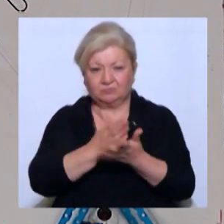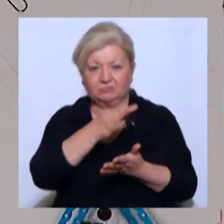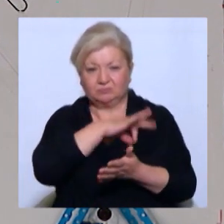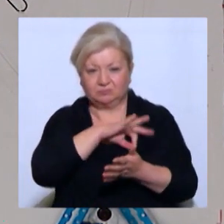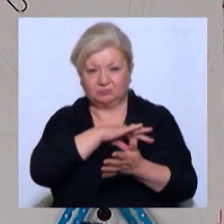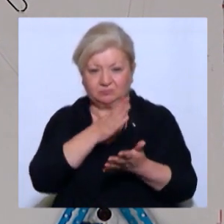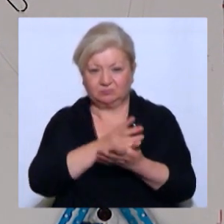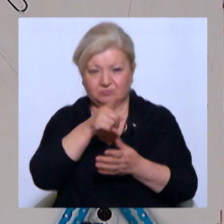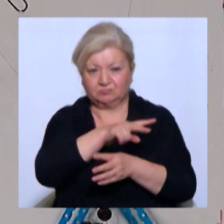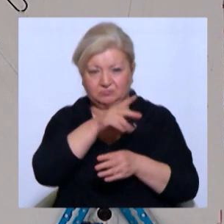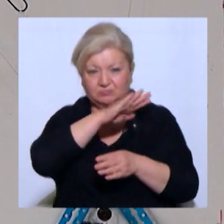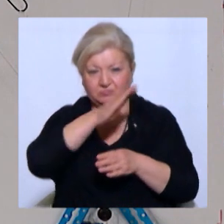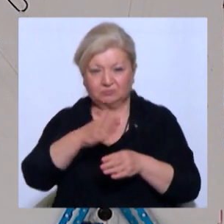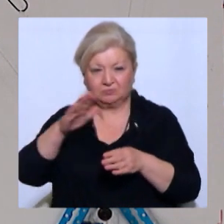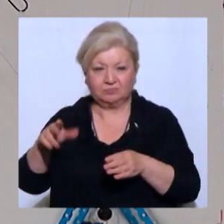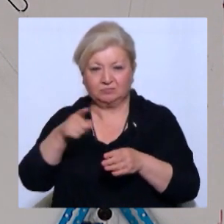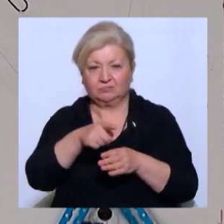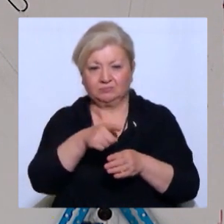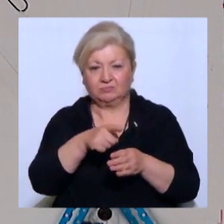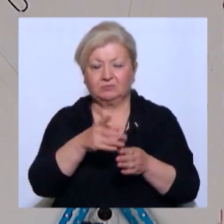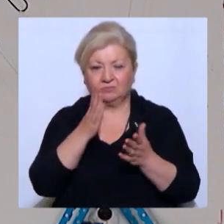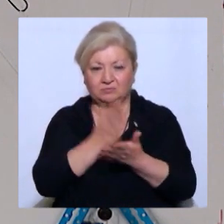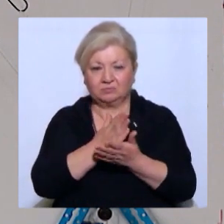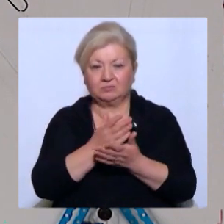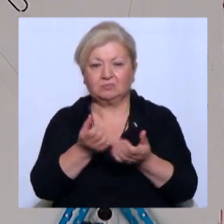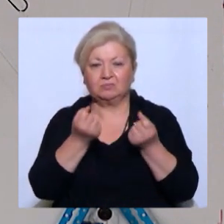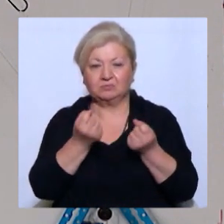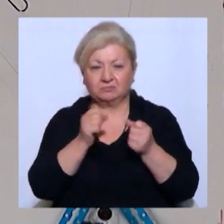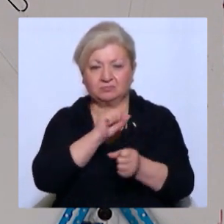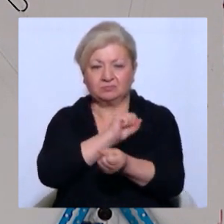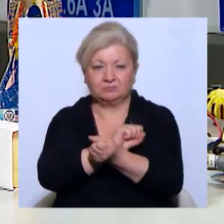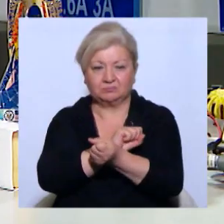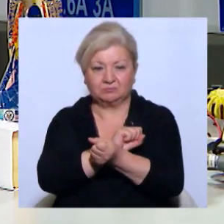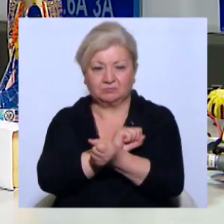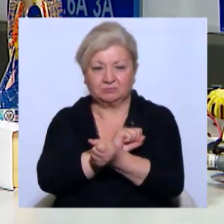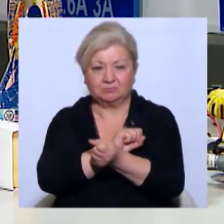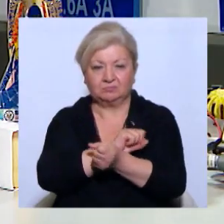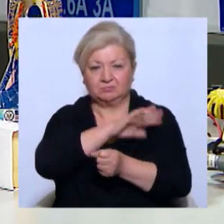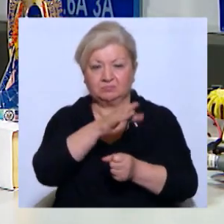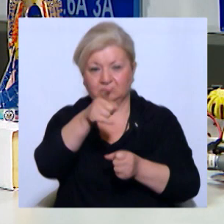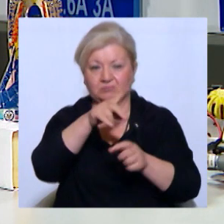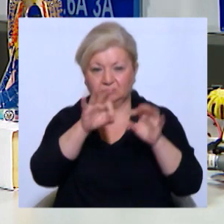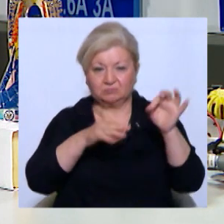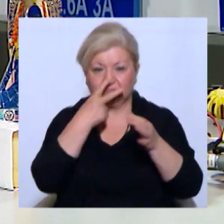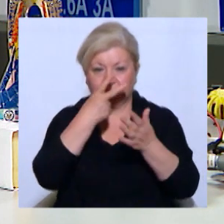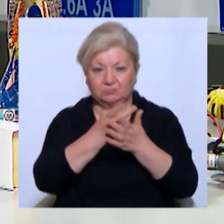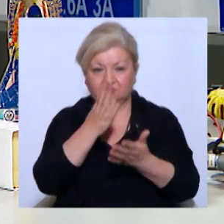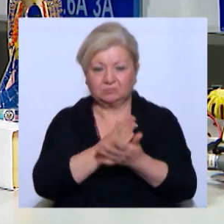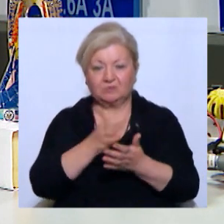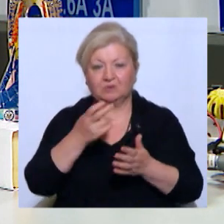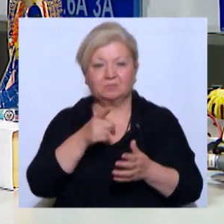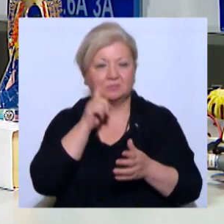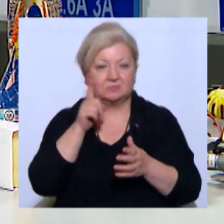შედეგი არის, ასეთი ტალღების ინტერფერენციის შედეგი არის მდგარი ტალღა. აი, ნახაზეც გვაქვს ახლა სხვადასხვა